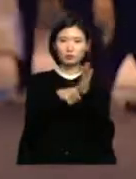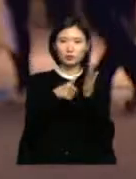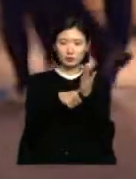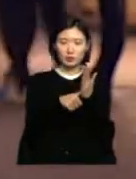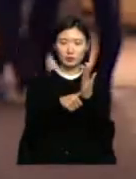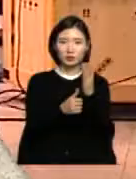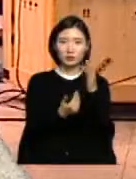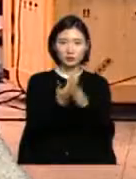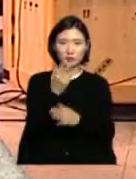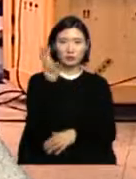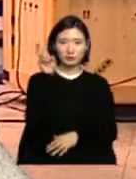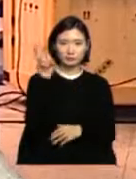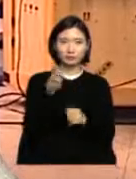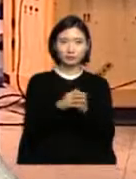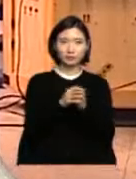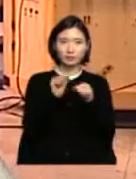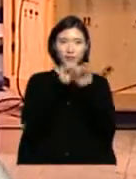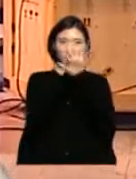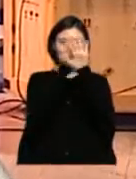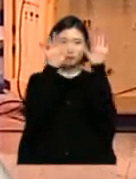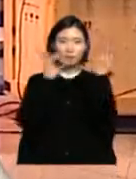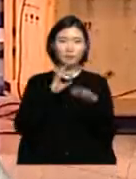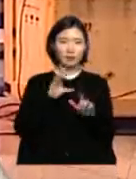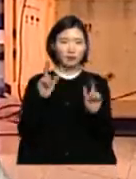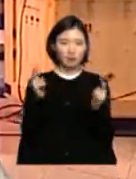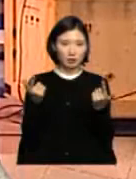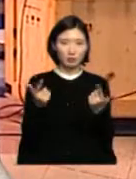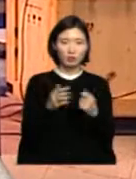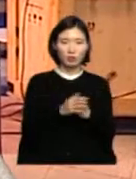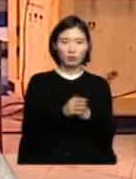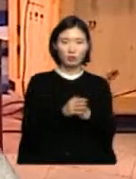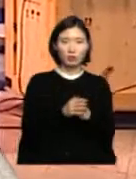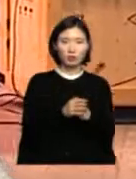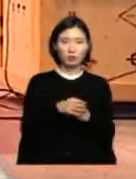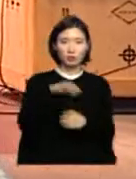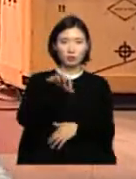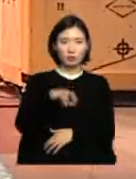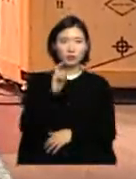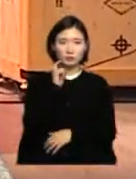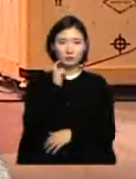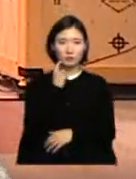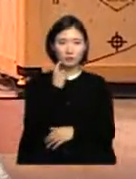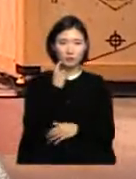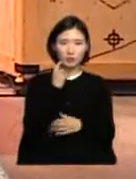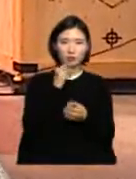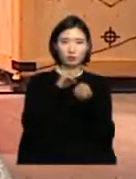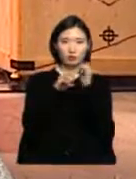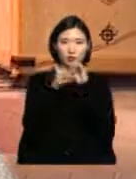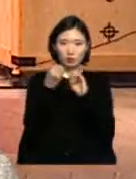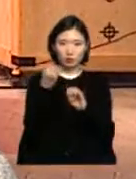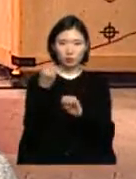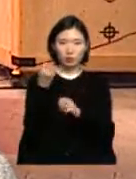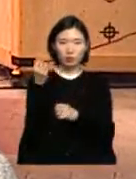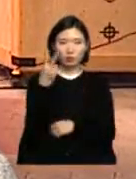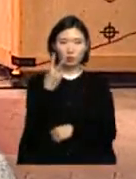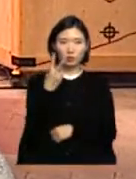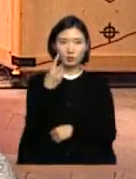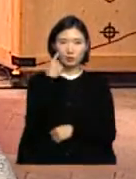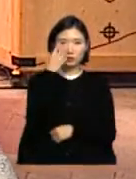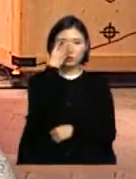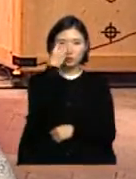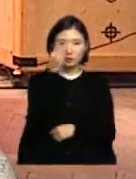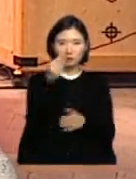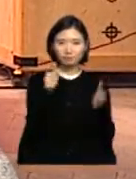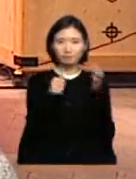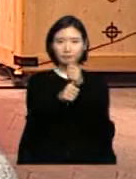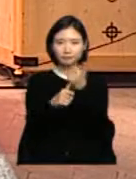나오리라고 생각합니다. 밝게 해주는 것뿐만 아니라 공간을 이쁘게 꾸며주고 시선을 사로잡는